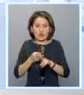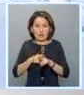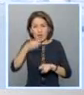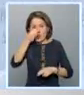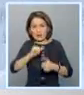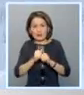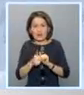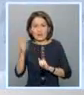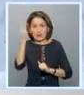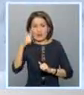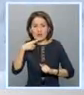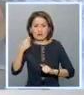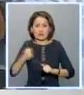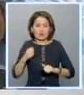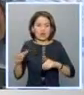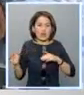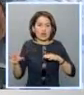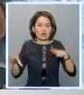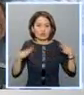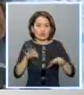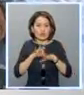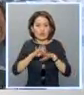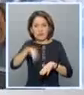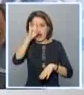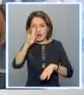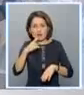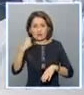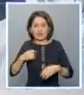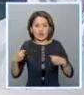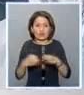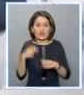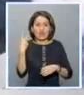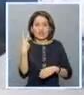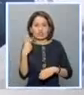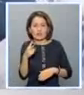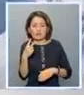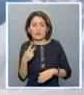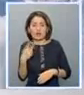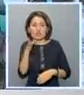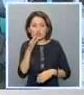алмасып, әскери дайындықтарын шыңдайды. Оқу жиындары еліміздің қарулы күштерінің 20 жылдығына арналған.